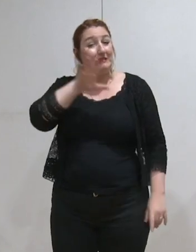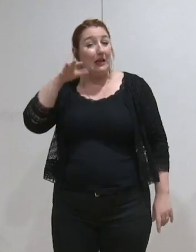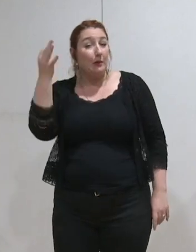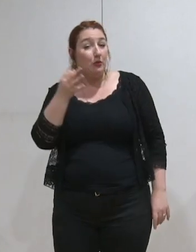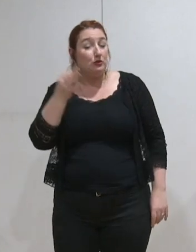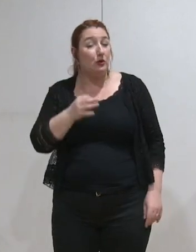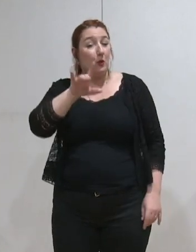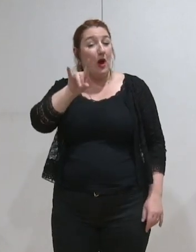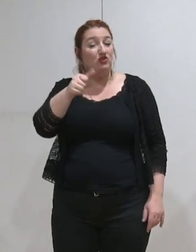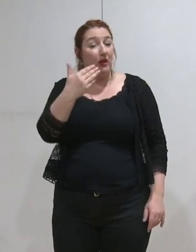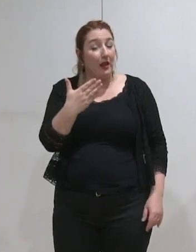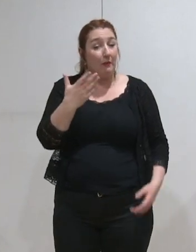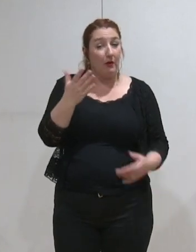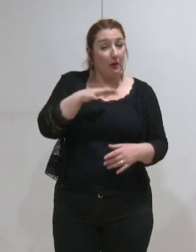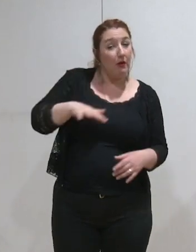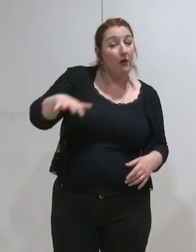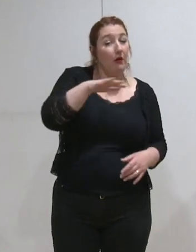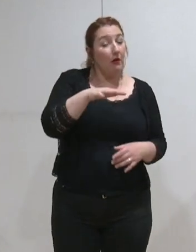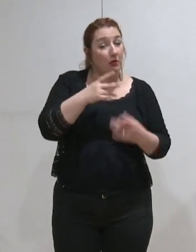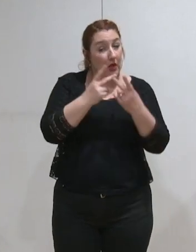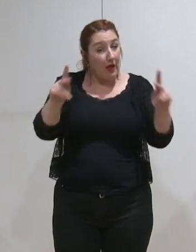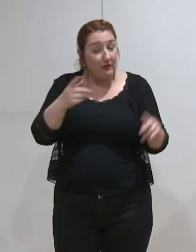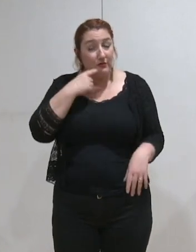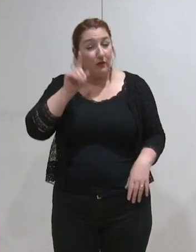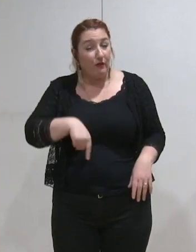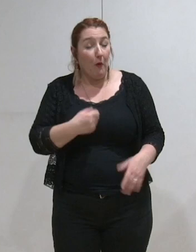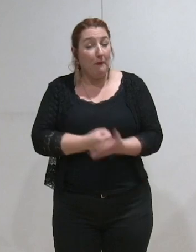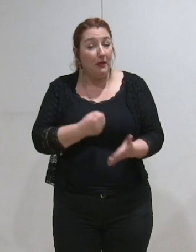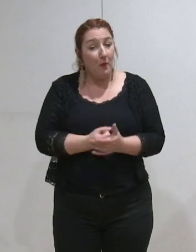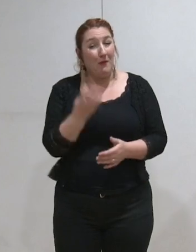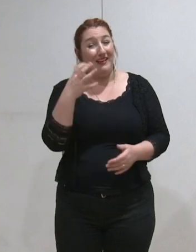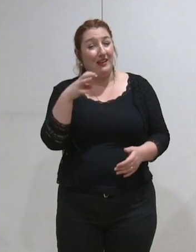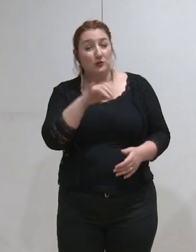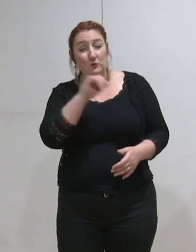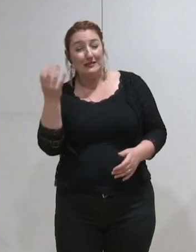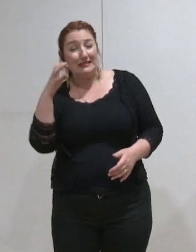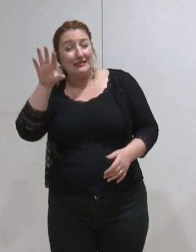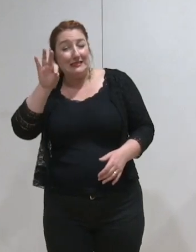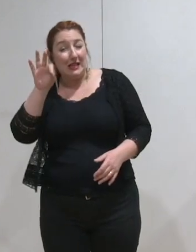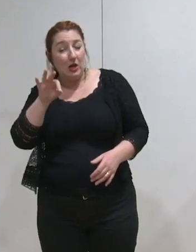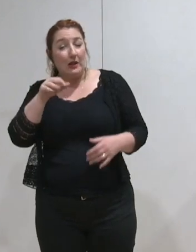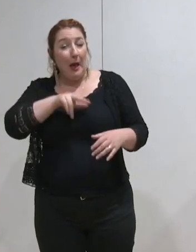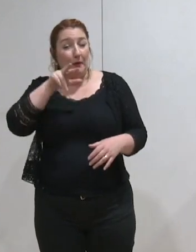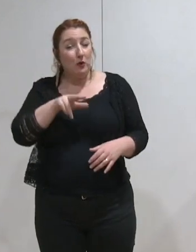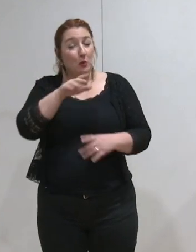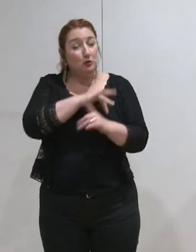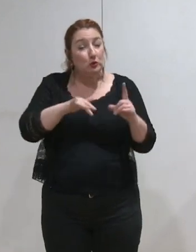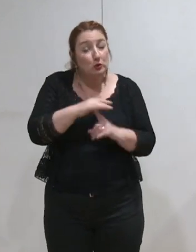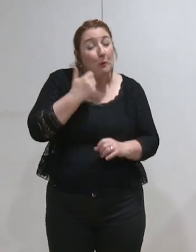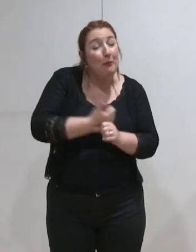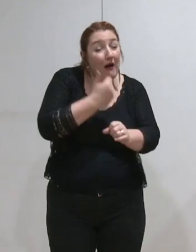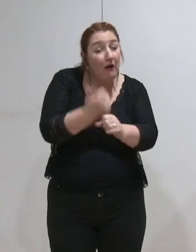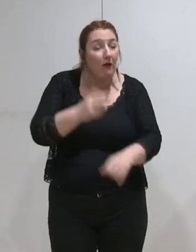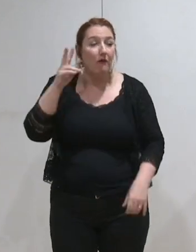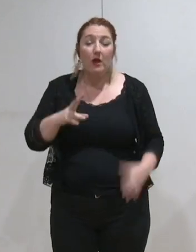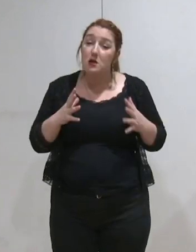la ville il faut être en capacité de produire entre 400 et 450 logements sociaux annuellement c'est un effort